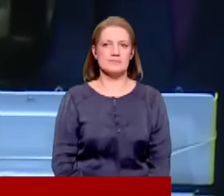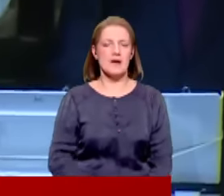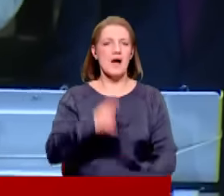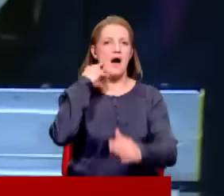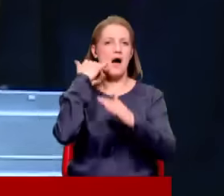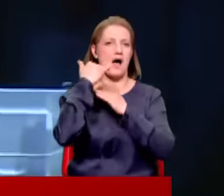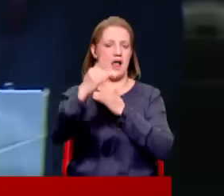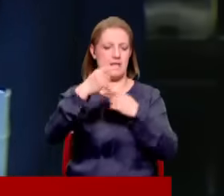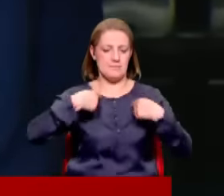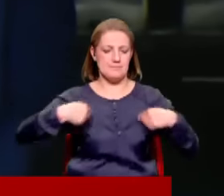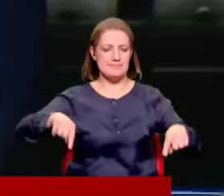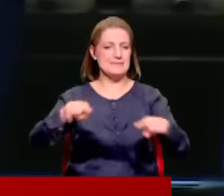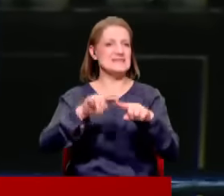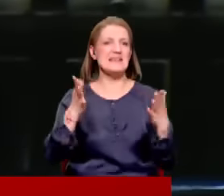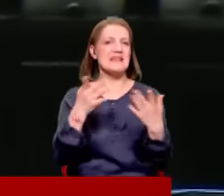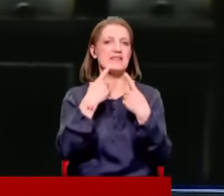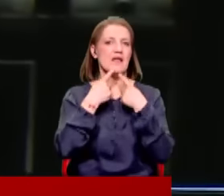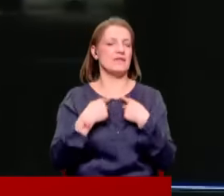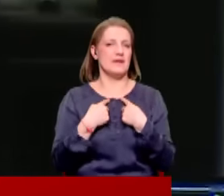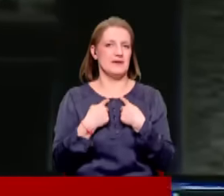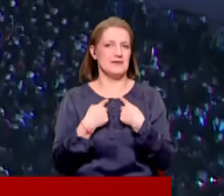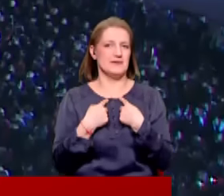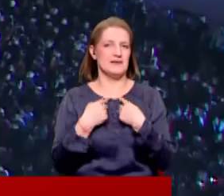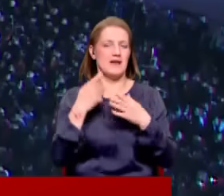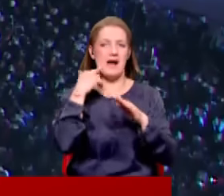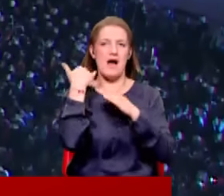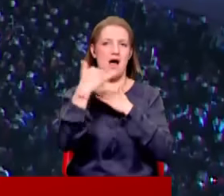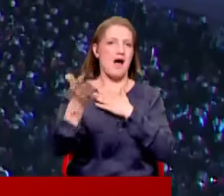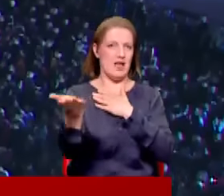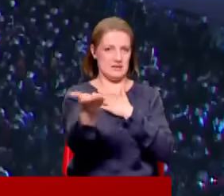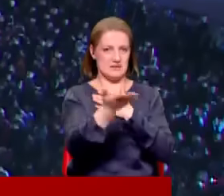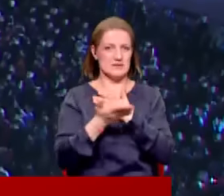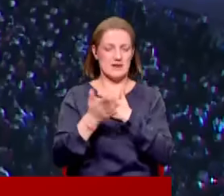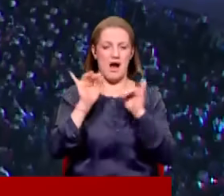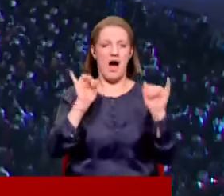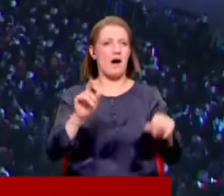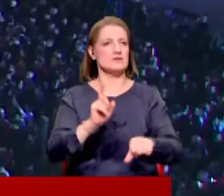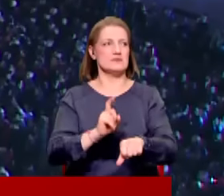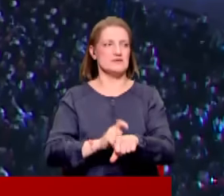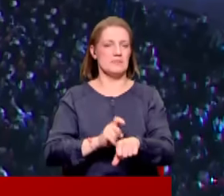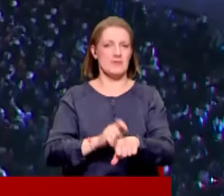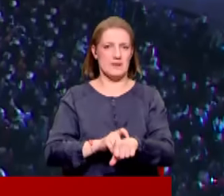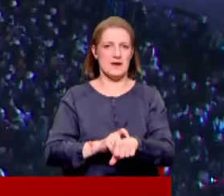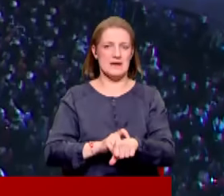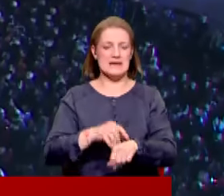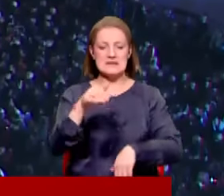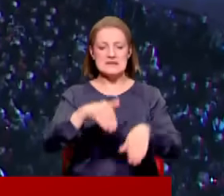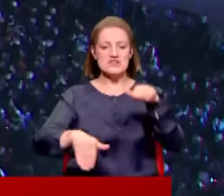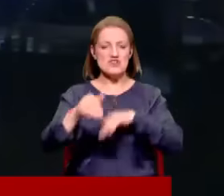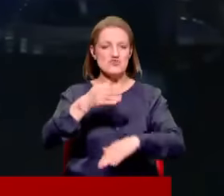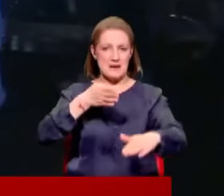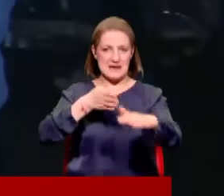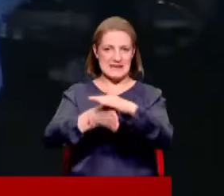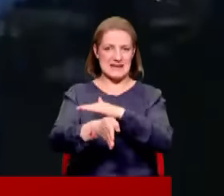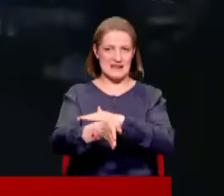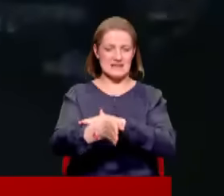Halk bize ne mesaj verdi? Halk aynı zamanda seçime